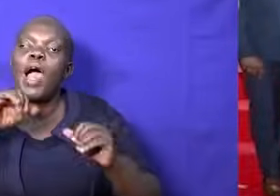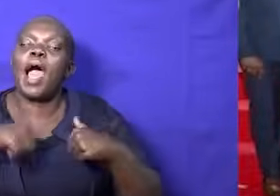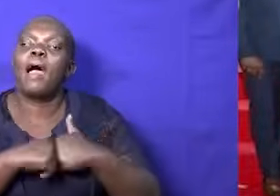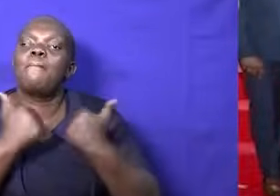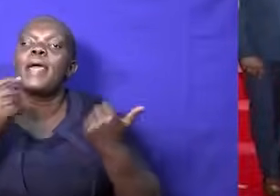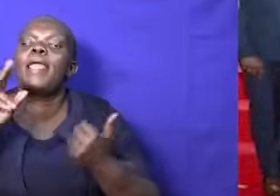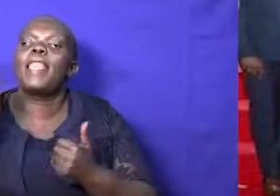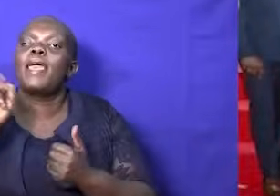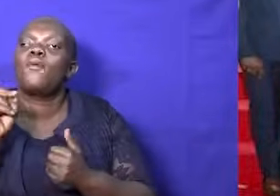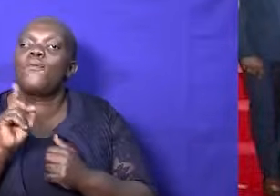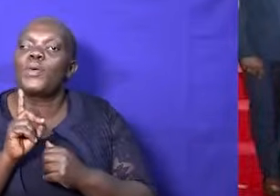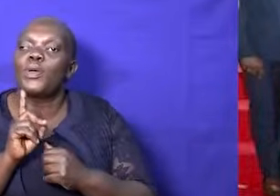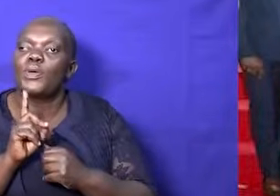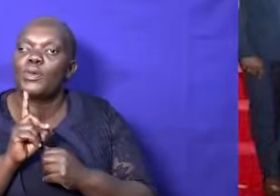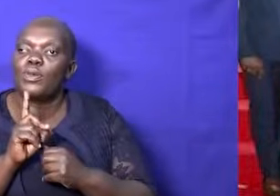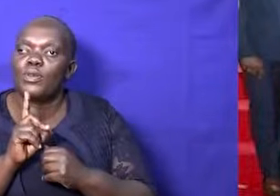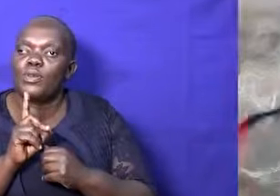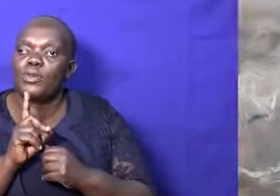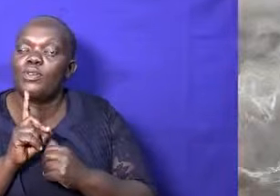lililofanyika Nairobi.